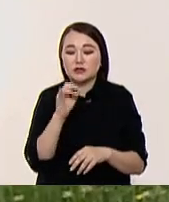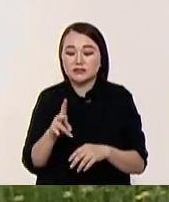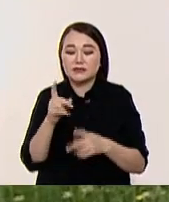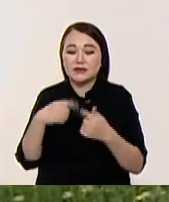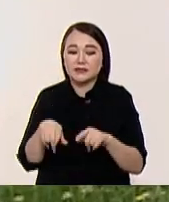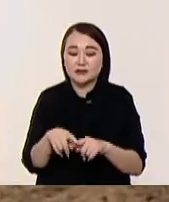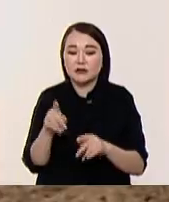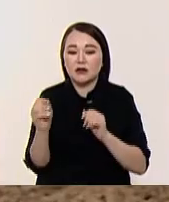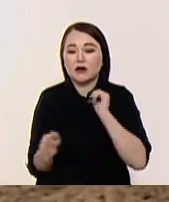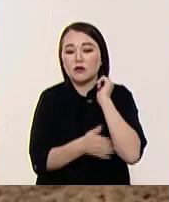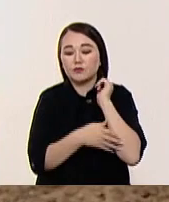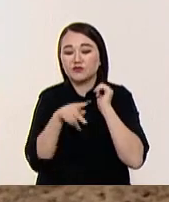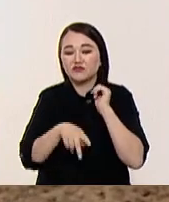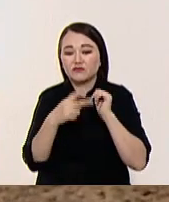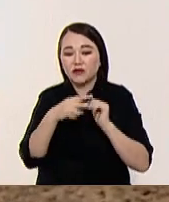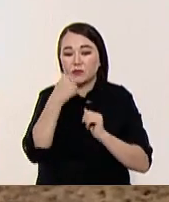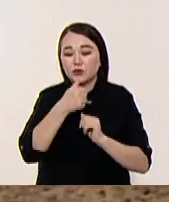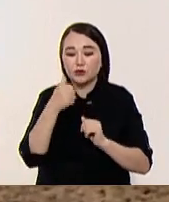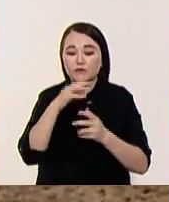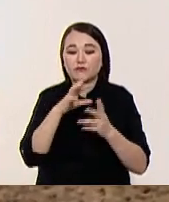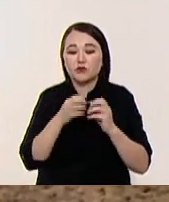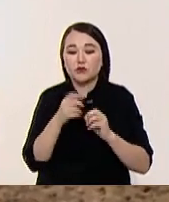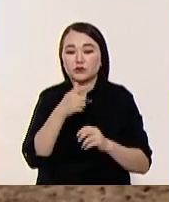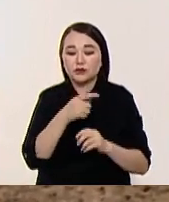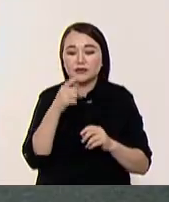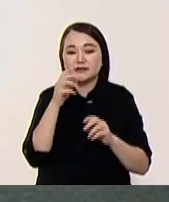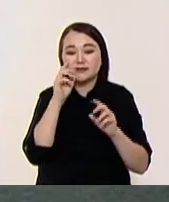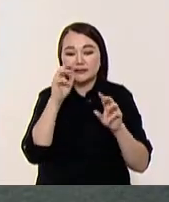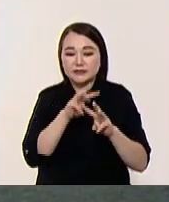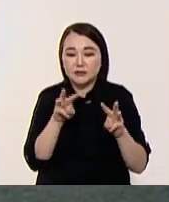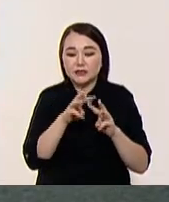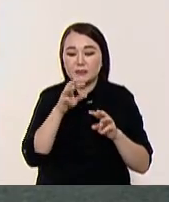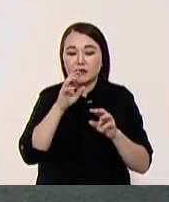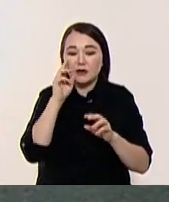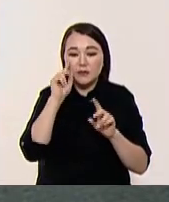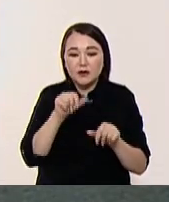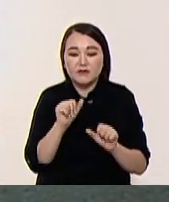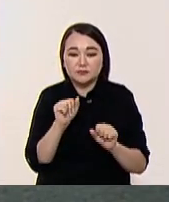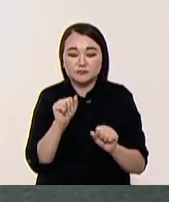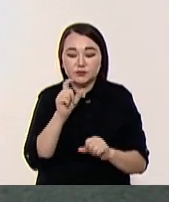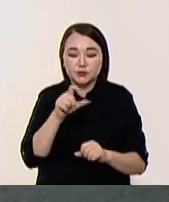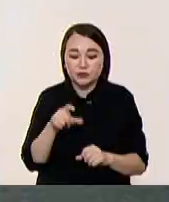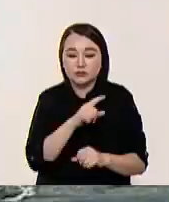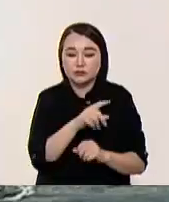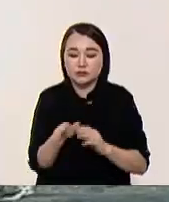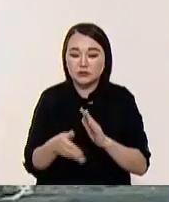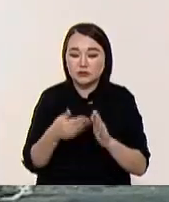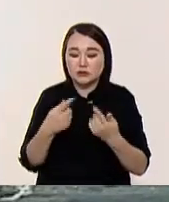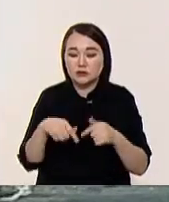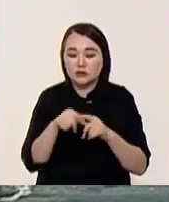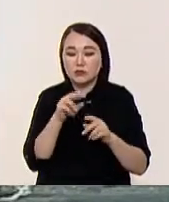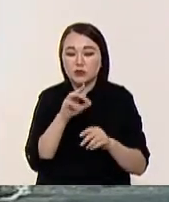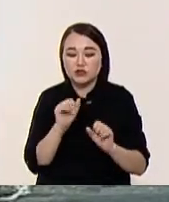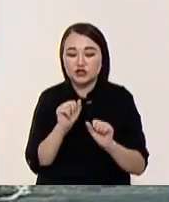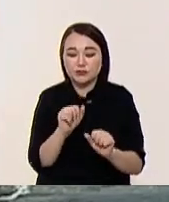2020 году обанкротился. В итоге горожане обратились в департамент по правам потребителей. Госорган привлек общественное объединение по защите